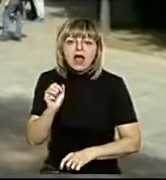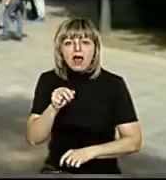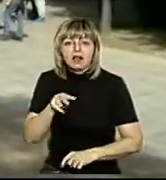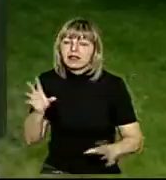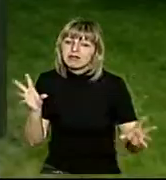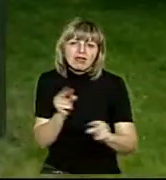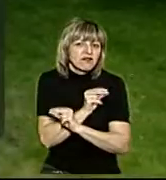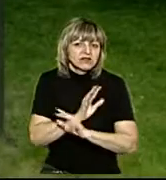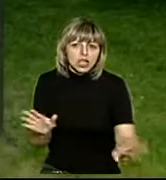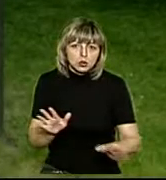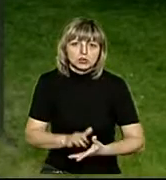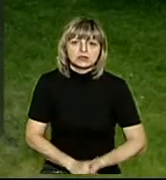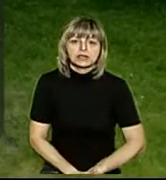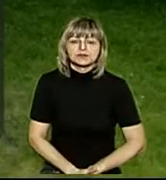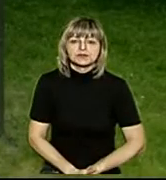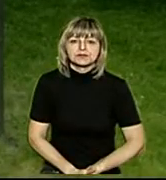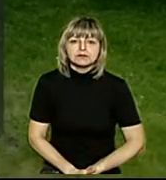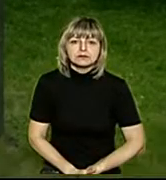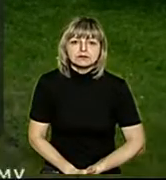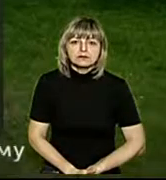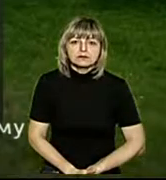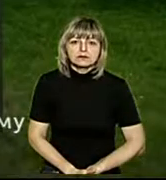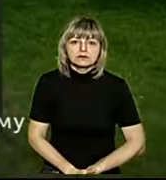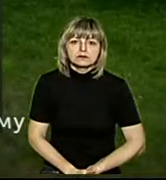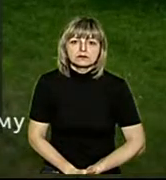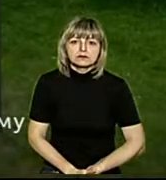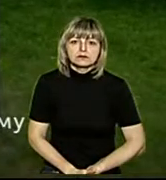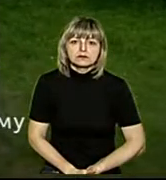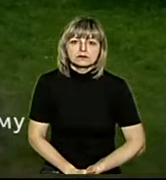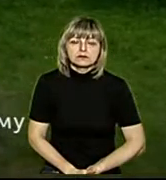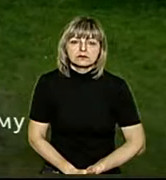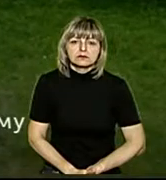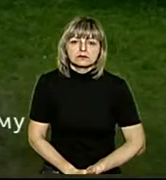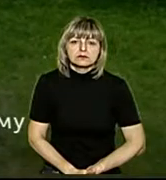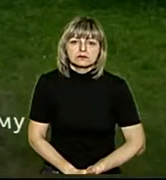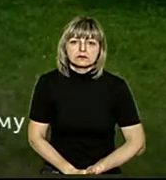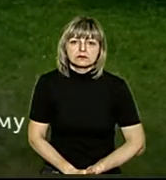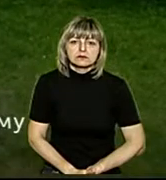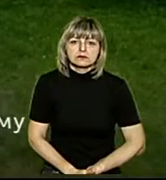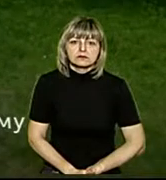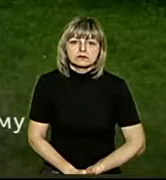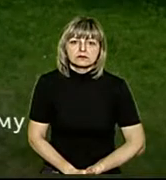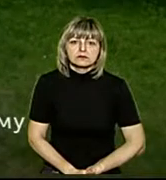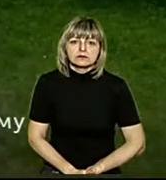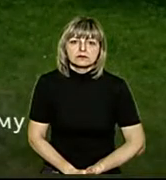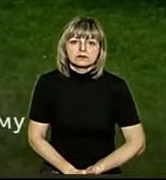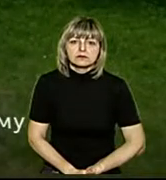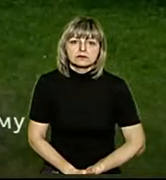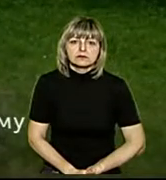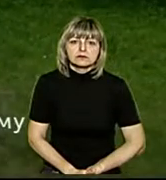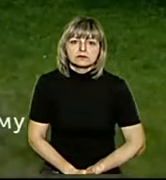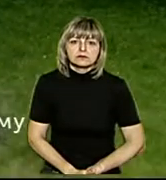вдалося. Мы должны были приехать сюда 2 февраля нинішнього року, ну, в зв'язку з